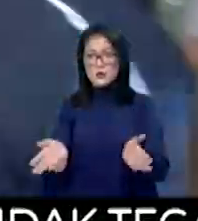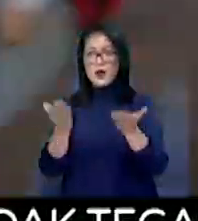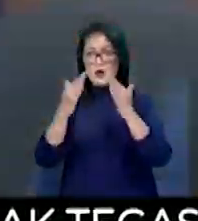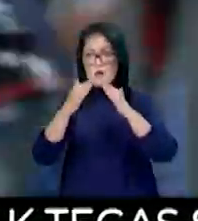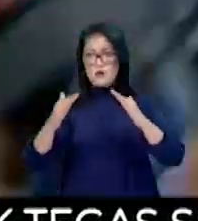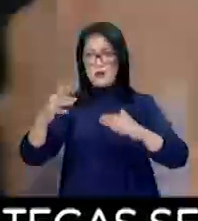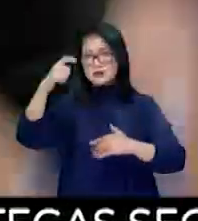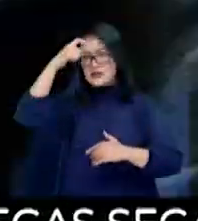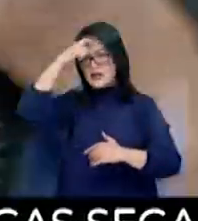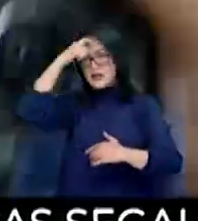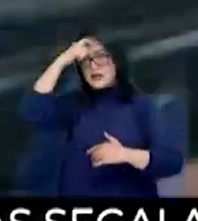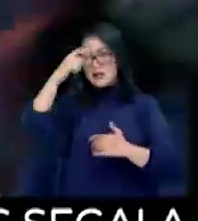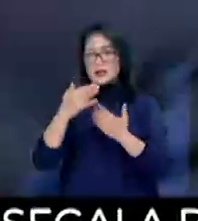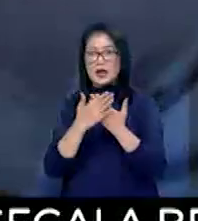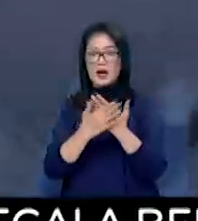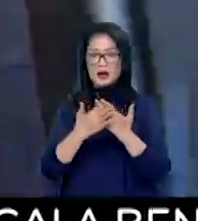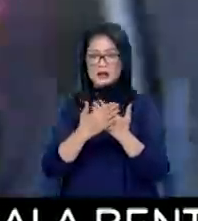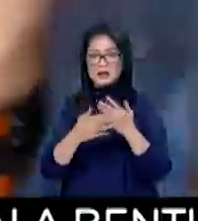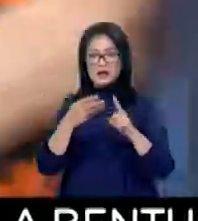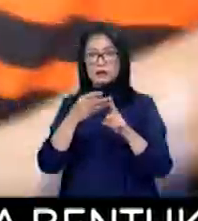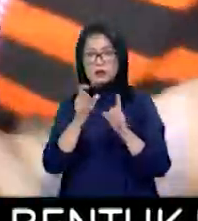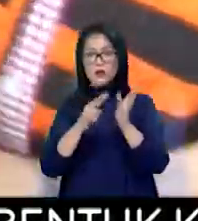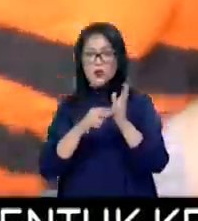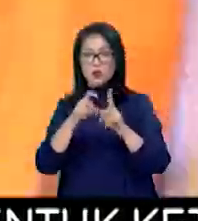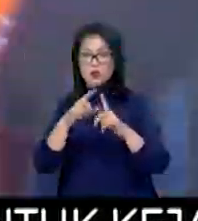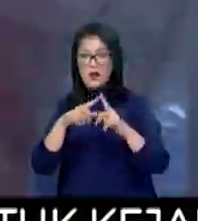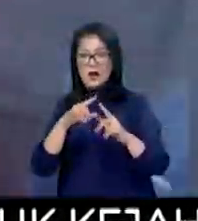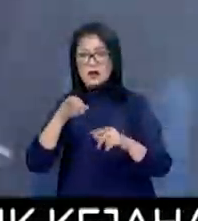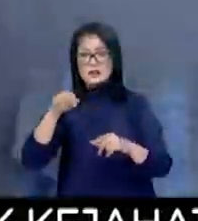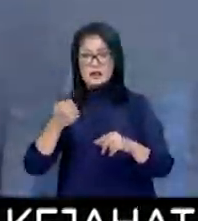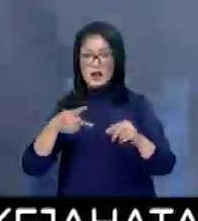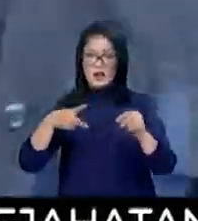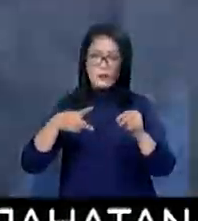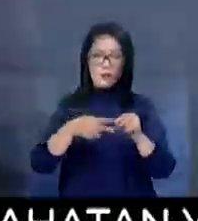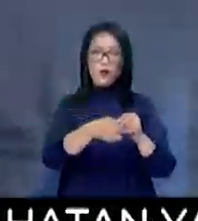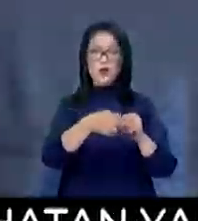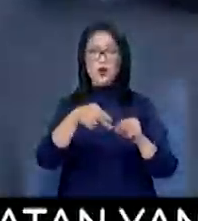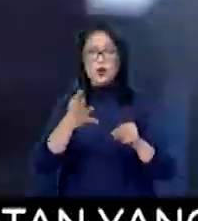Cimahi dan bebas dari lapas Sukamiskin setelah mendapatkan remisi hari kemerdekaan.